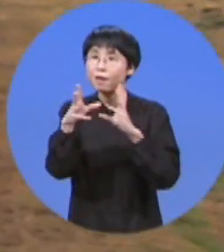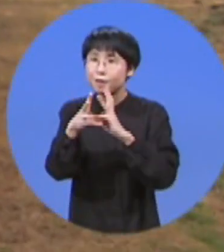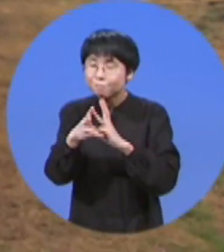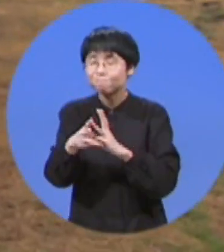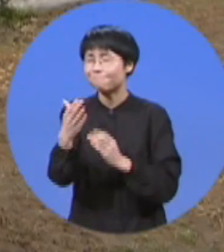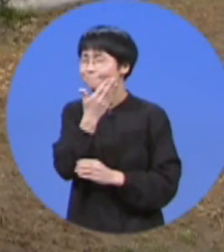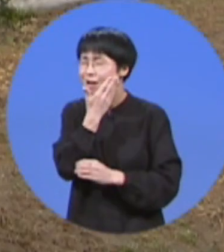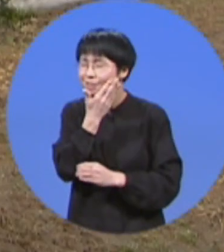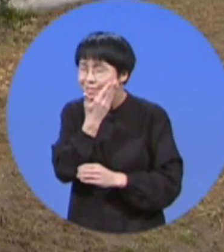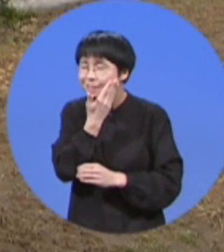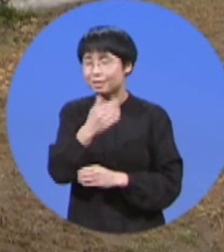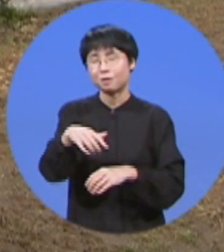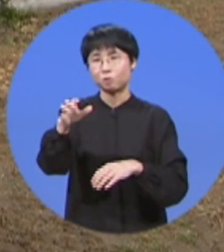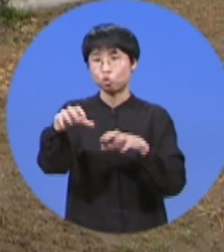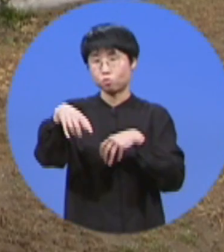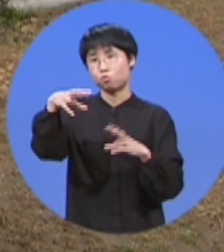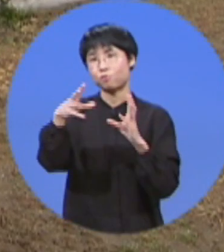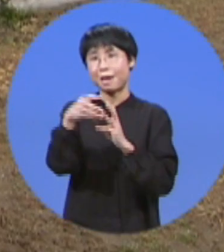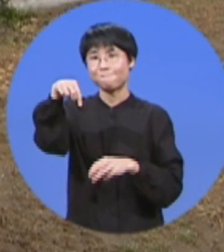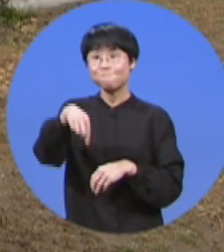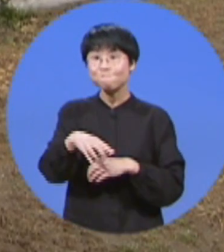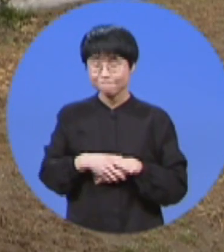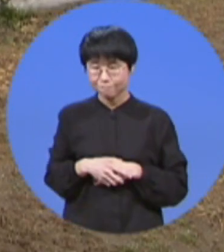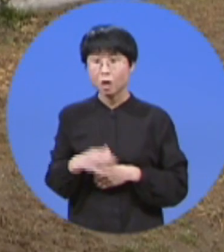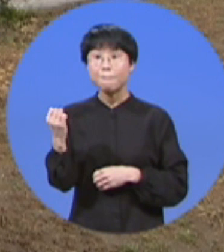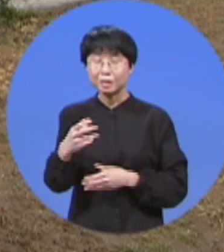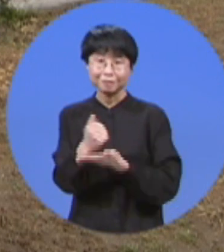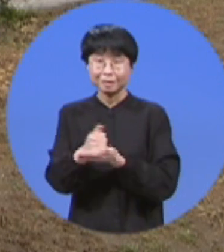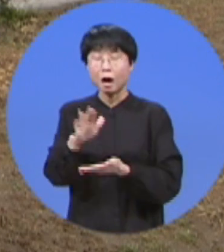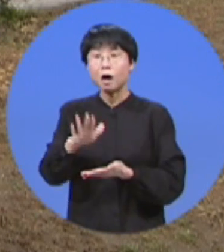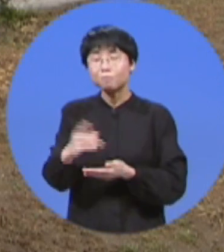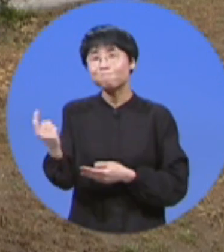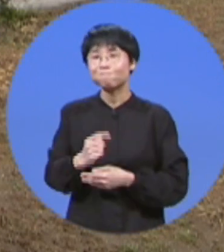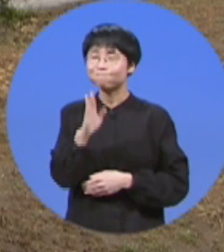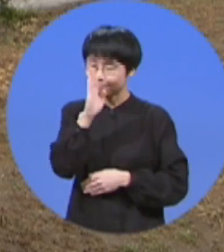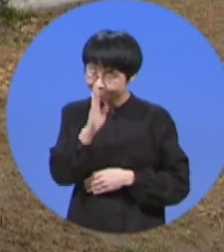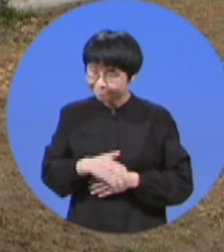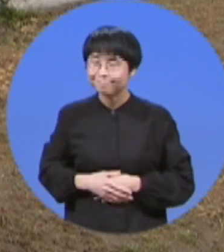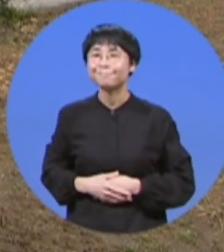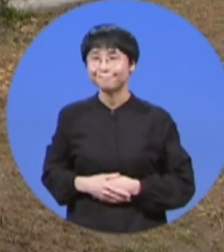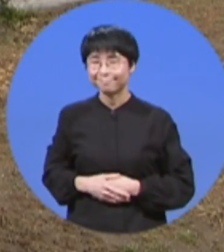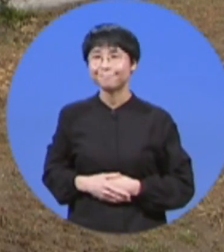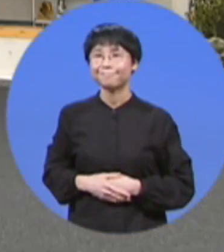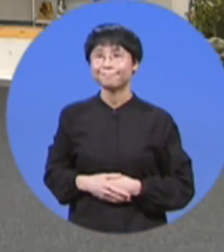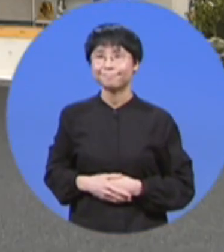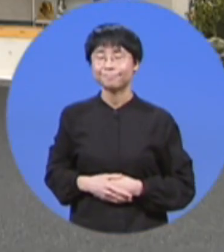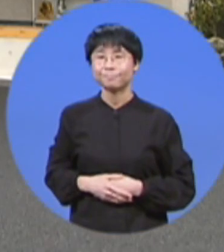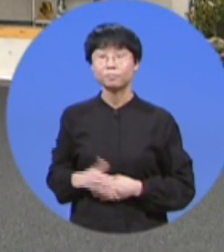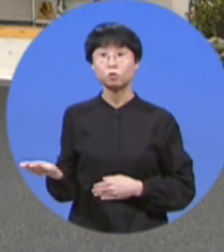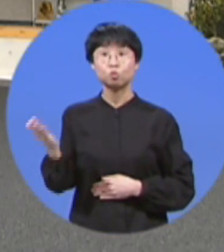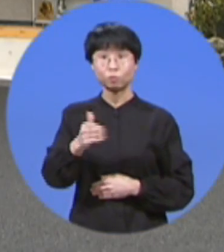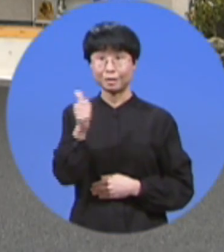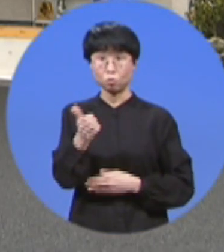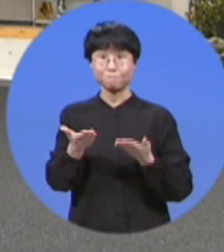ごく大切にしている動物園なんで、ぜひね、あのまた機会があったら立ち寄っていただければと思います。 続いて